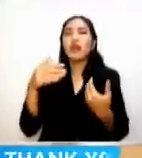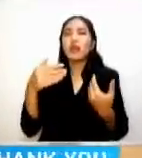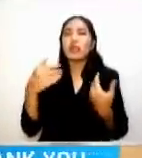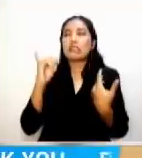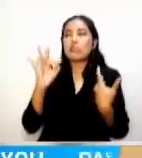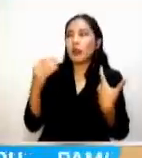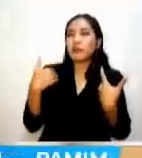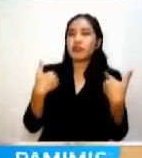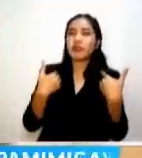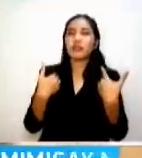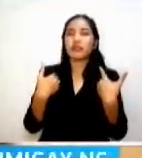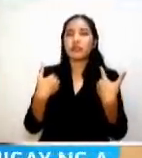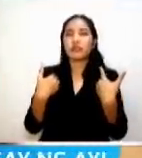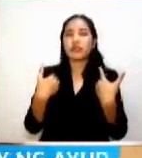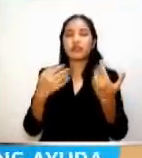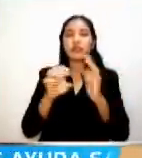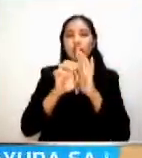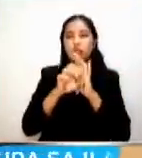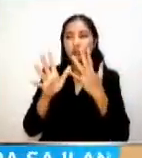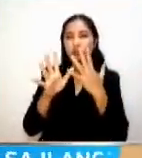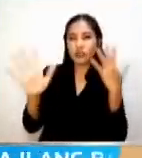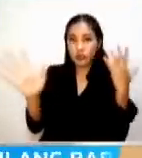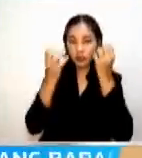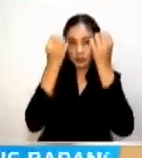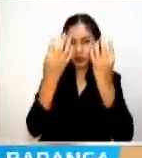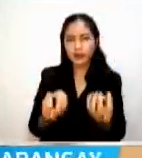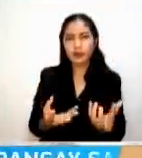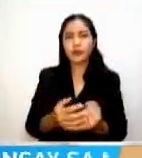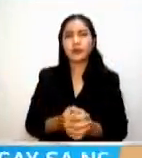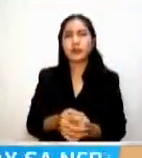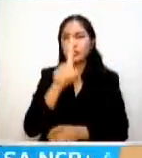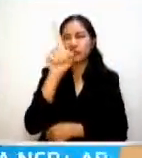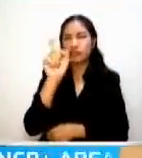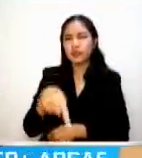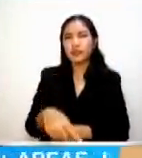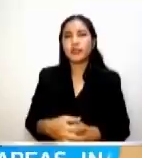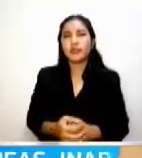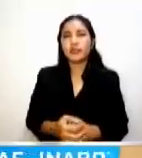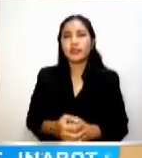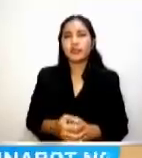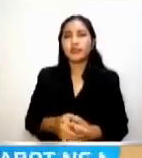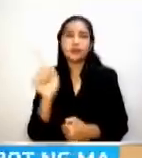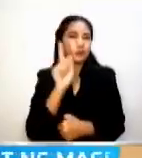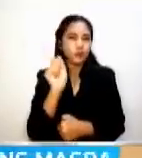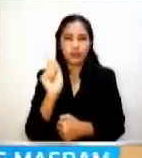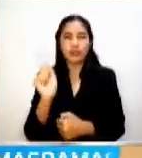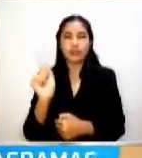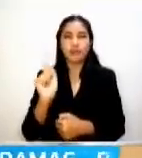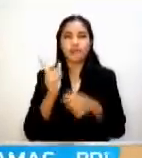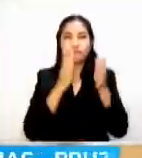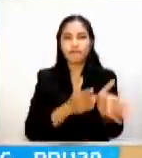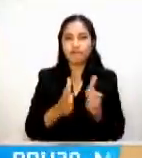ang mga, syempre, pumipila pa rin. Ano yung sinasabing long-term na plano pa no, nung ating LGU dyan